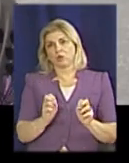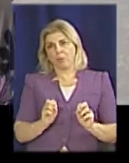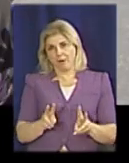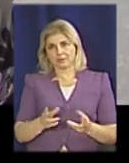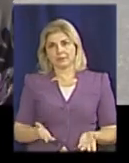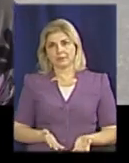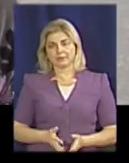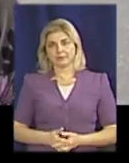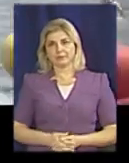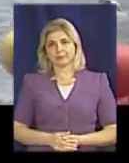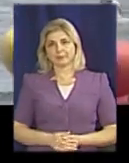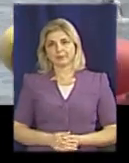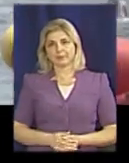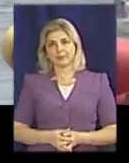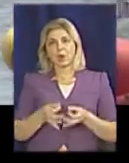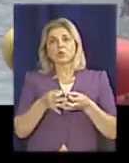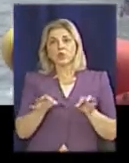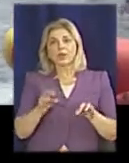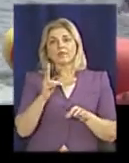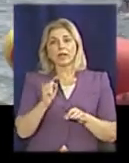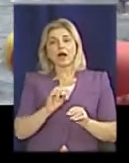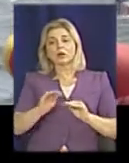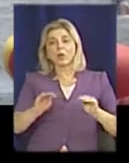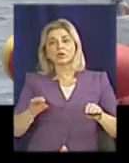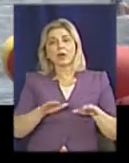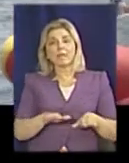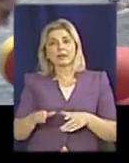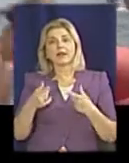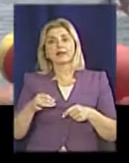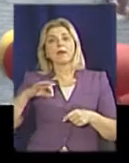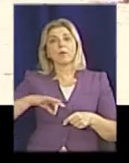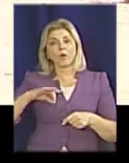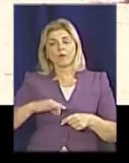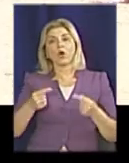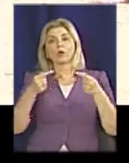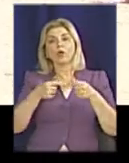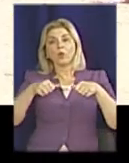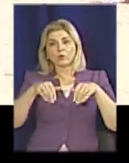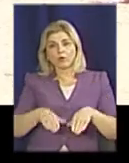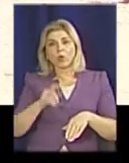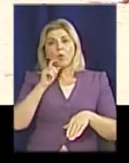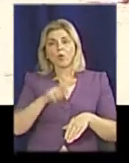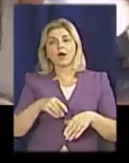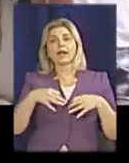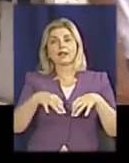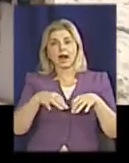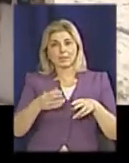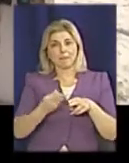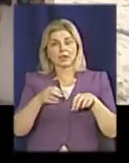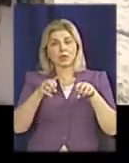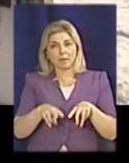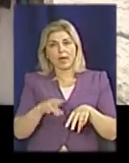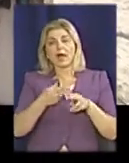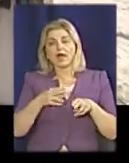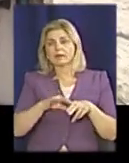небезпеку. Дозвіл на облаштування місць, де ними користуються, погоджується із Укртрансбезпекою. Але це не єдина